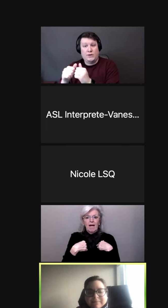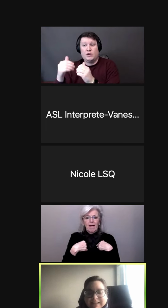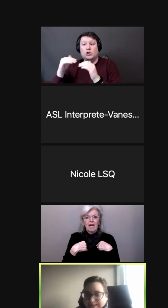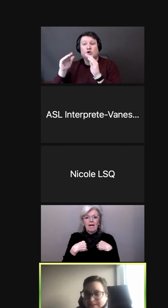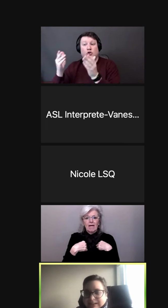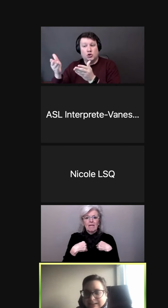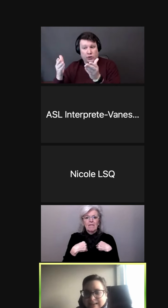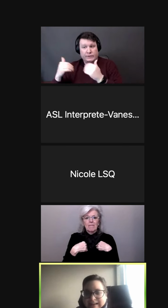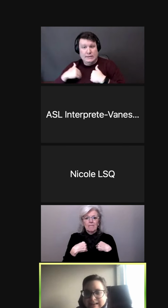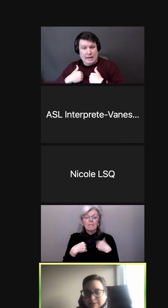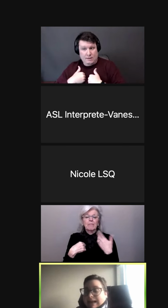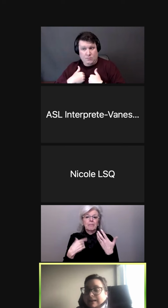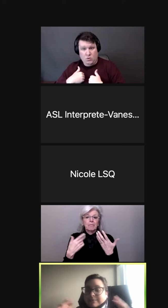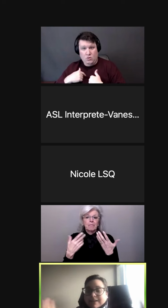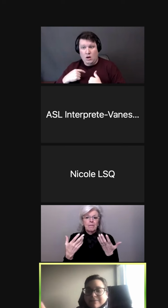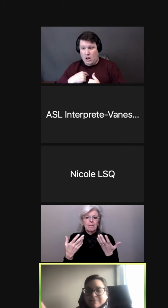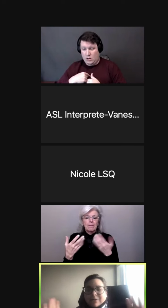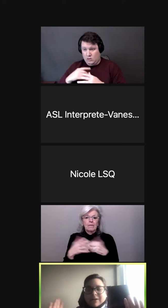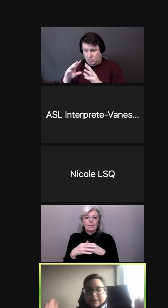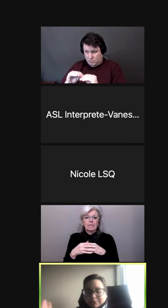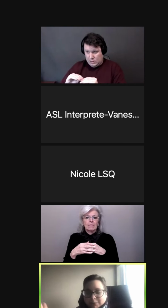donc nous avions